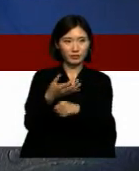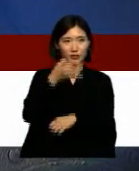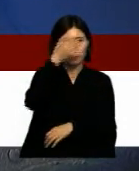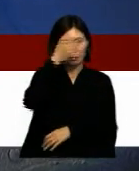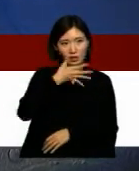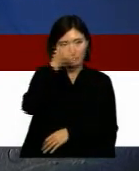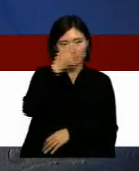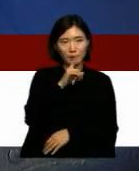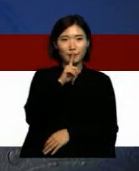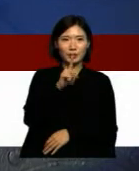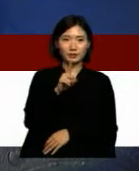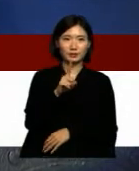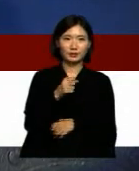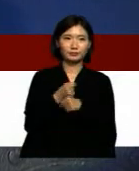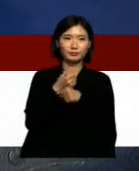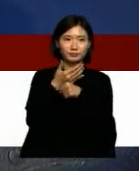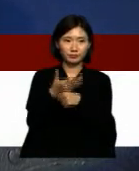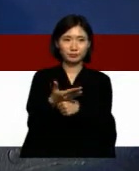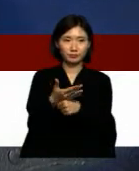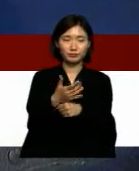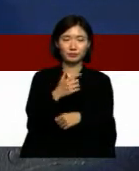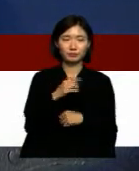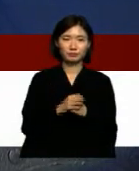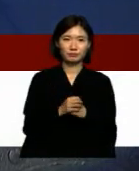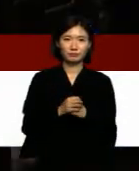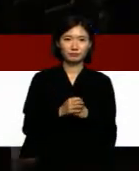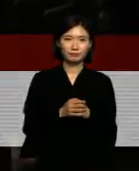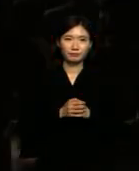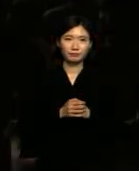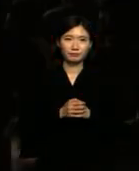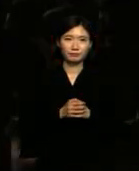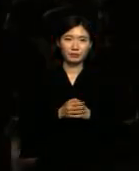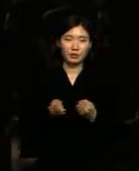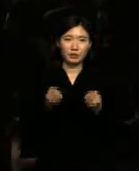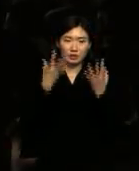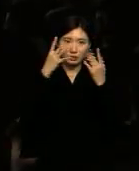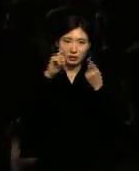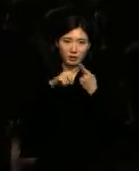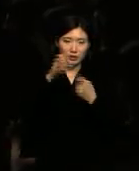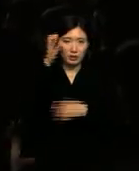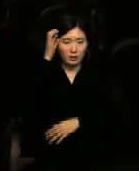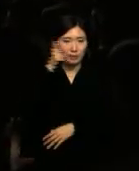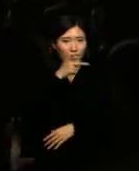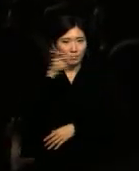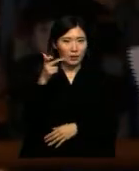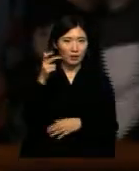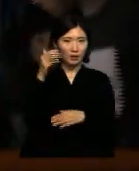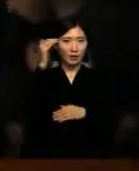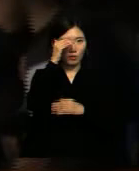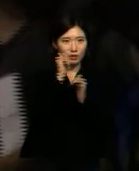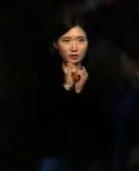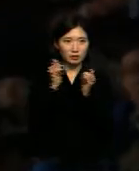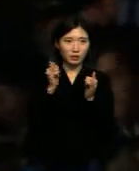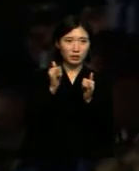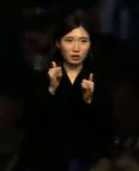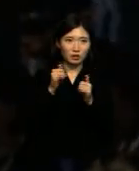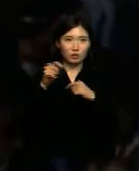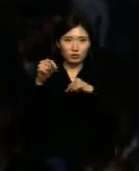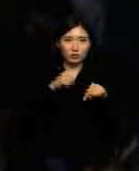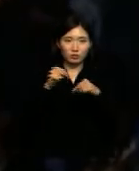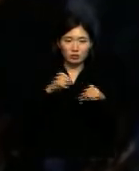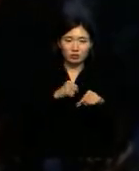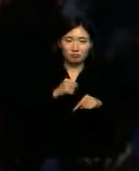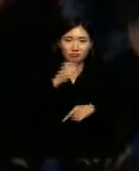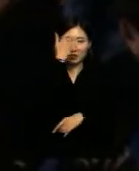인사드리고 죄송하다는 말씀을 드리려고 올라. 행사에 대해 기대가 컸던 관객들은 주최 측의 성의 없는